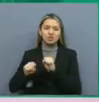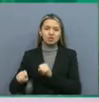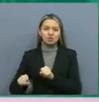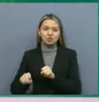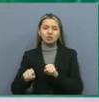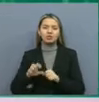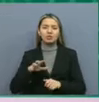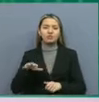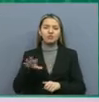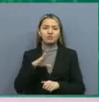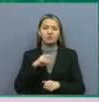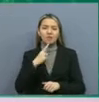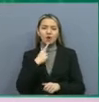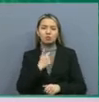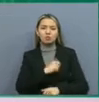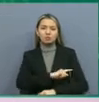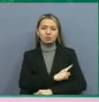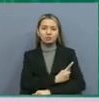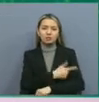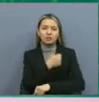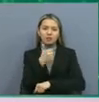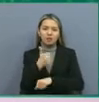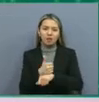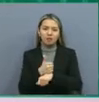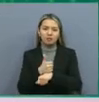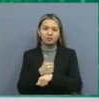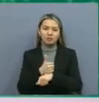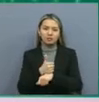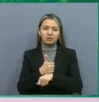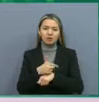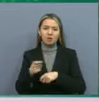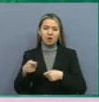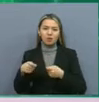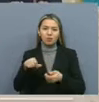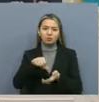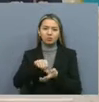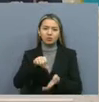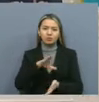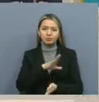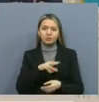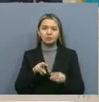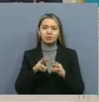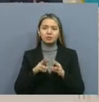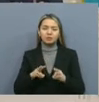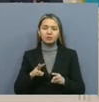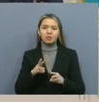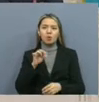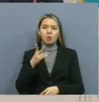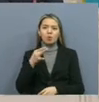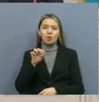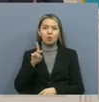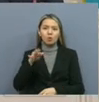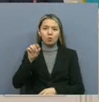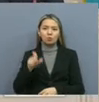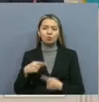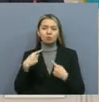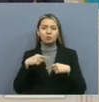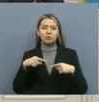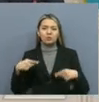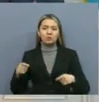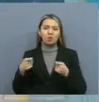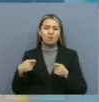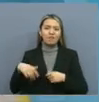істер министрі және қарулы күштер бас штабы бастығы қатысты. Сыртқы істер министрі Мұхтар Тілеуберді мен өзге де ведомство